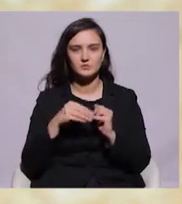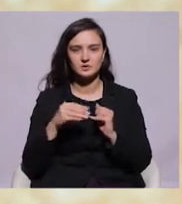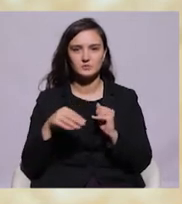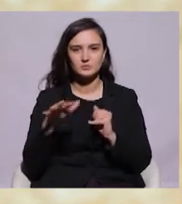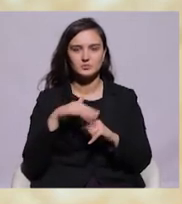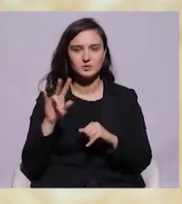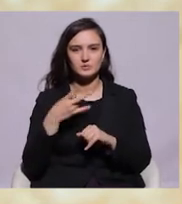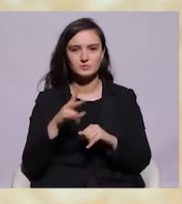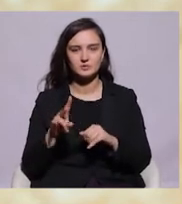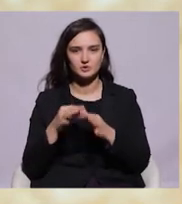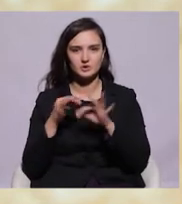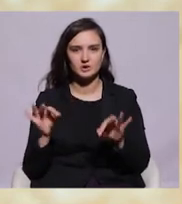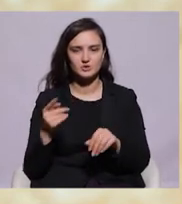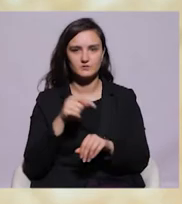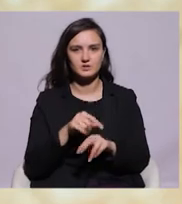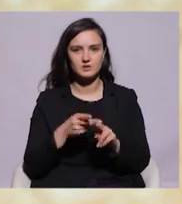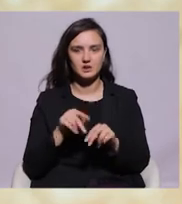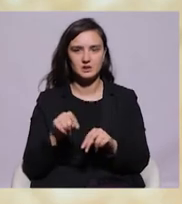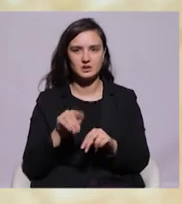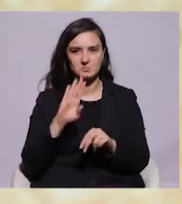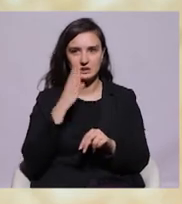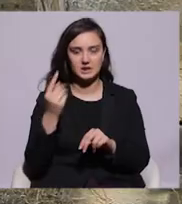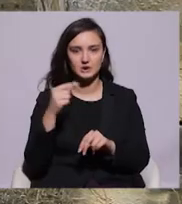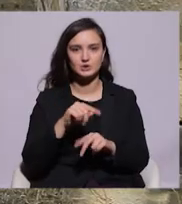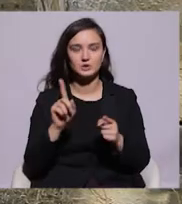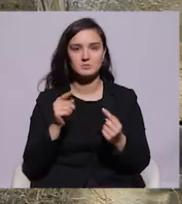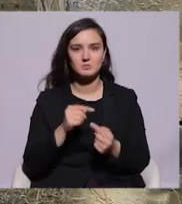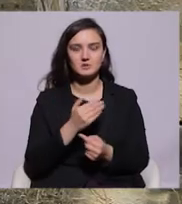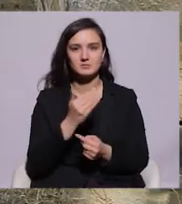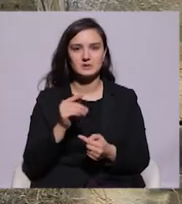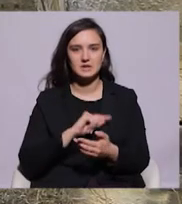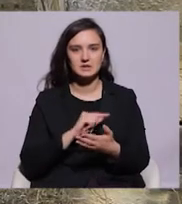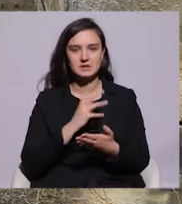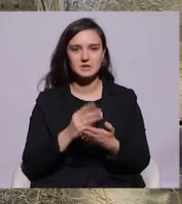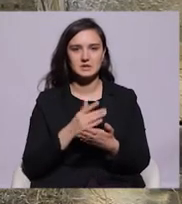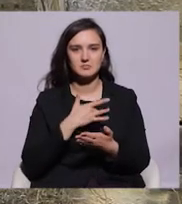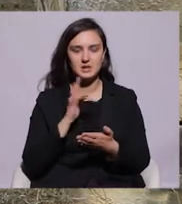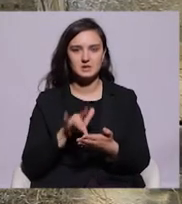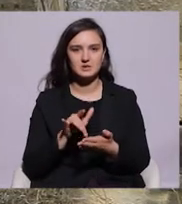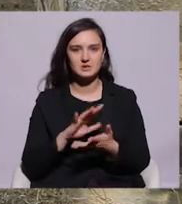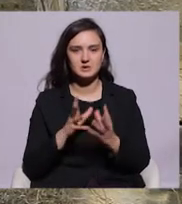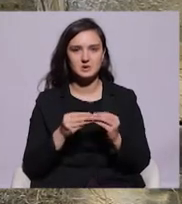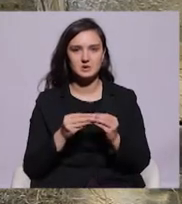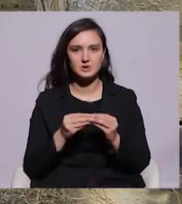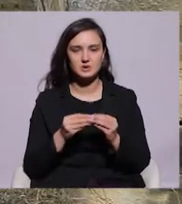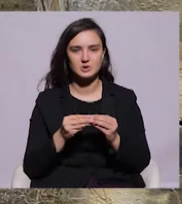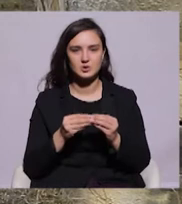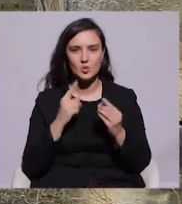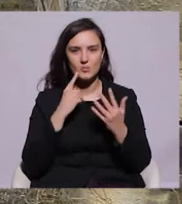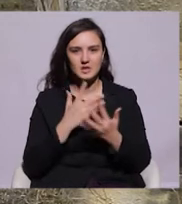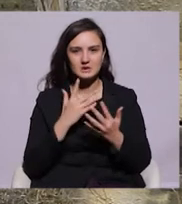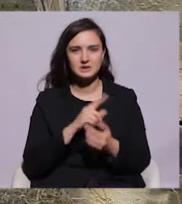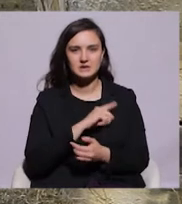საქართველოს ტერიტორიაზე არ უნდა შეეშვათ აქედან მტერი. შესაბამისად მათი ხასიათი მკაცრი, საკმაოდ